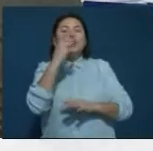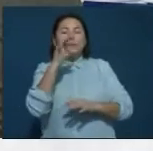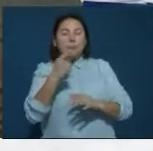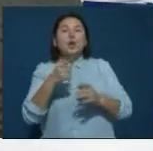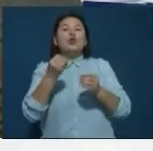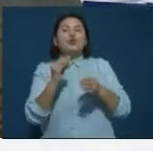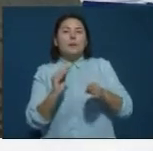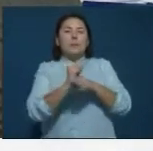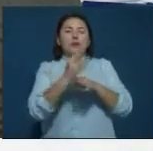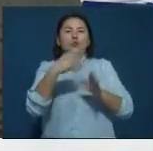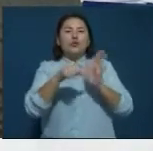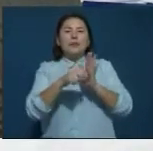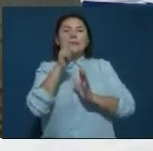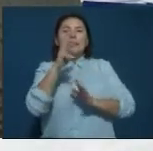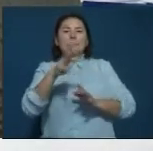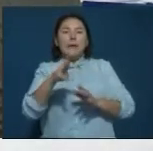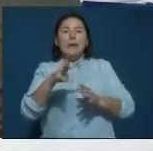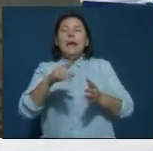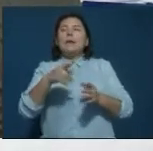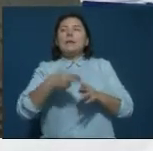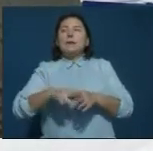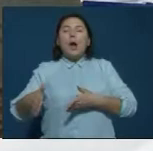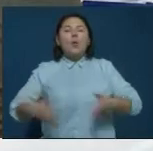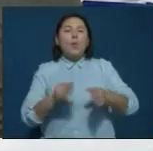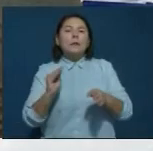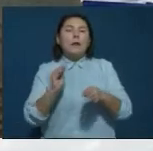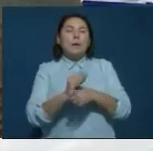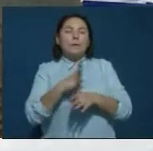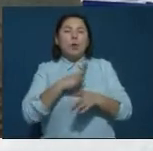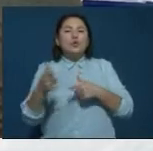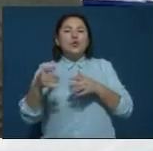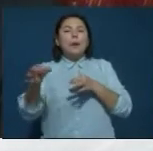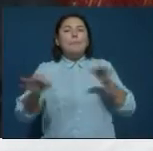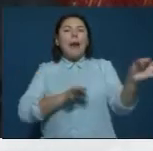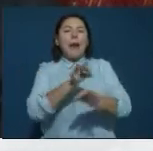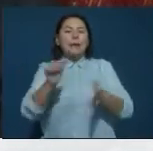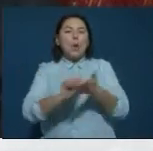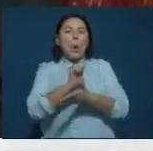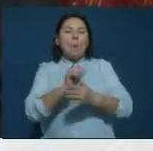36 километров трасс и по словам акима района проектно-сметная документация уже готова